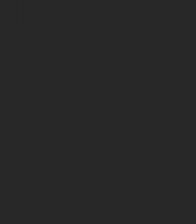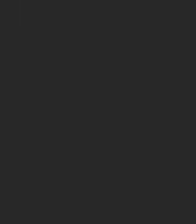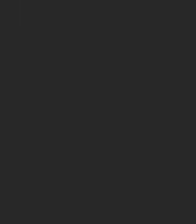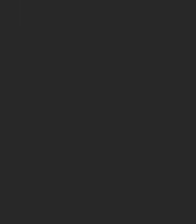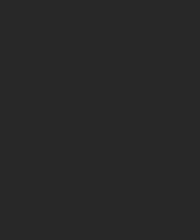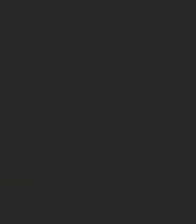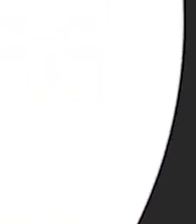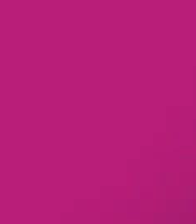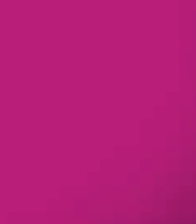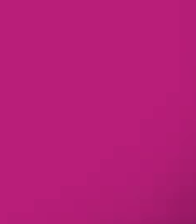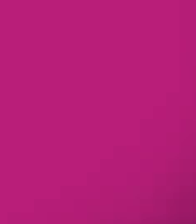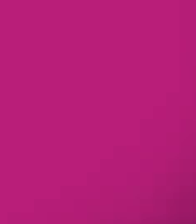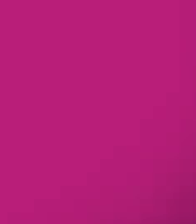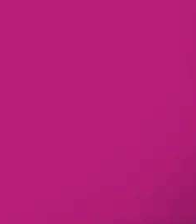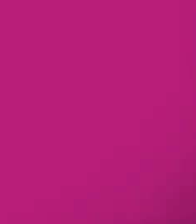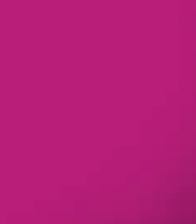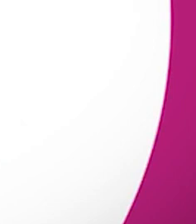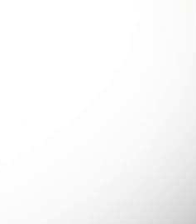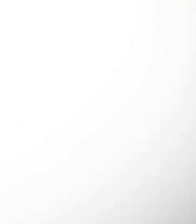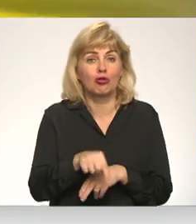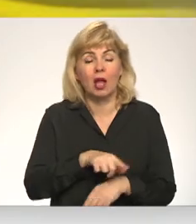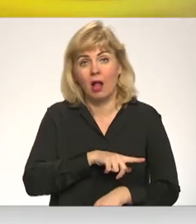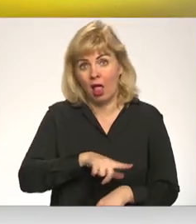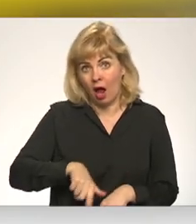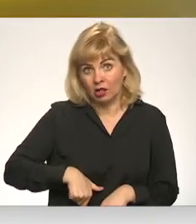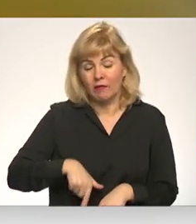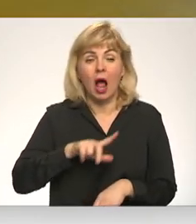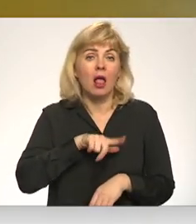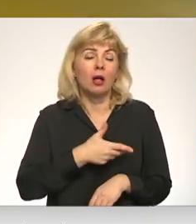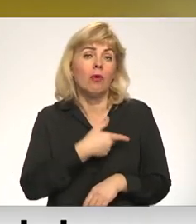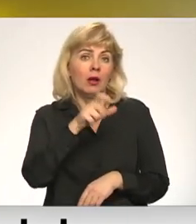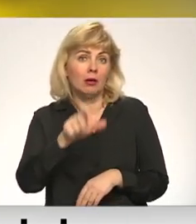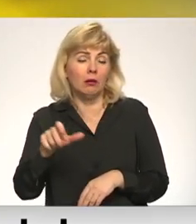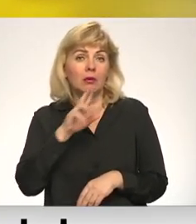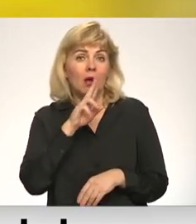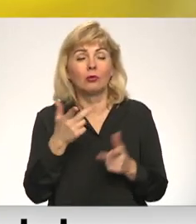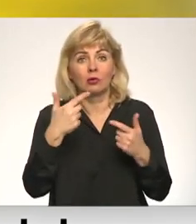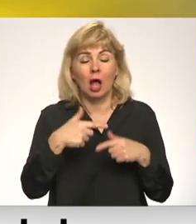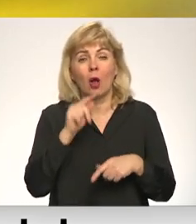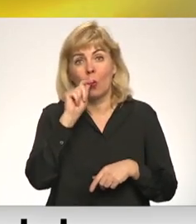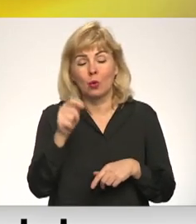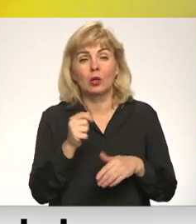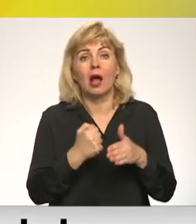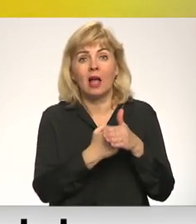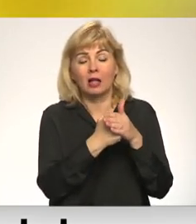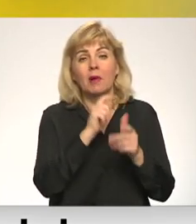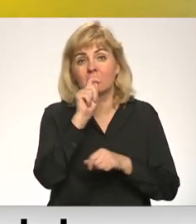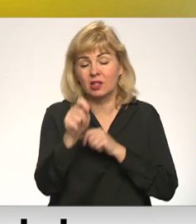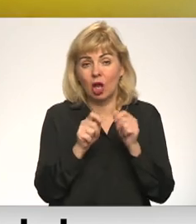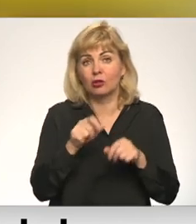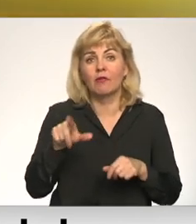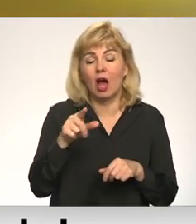Re, viss ēters ir te! Bet Latvijas iedzīvotāji nedēļas laikā Ukrainas atbalstam saziedojuši jau vairāk